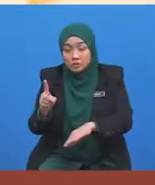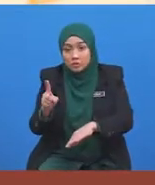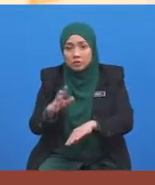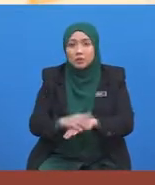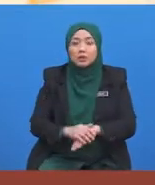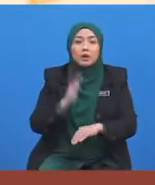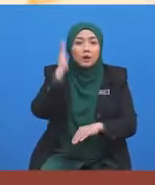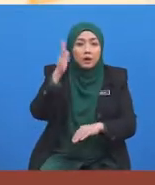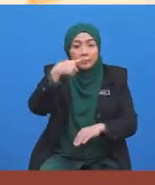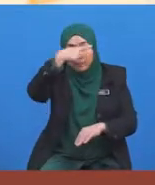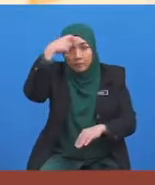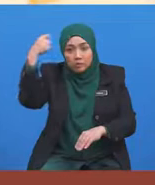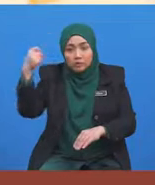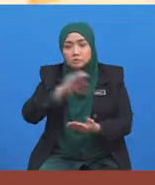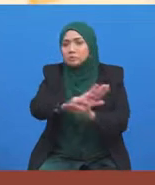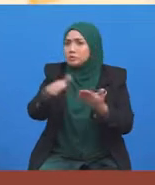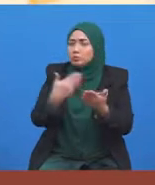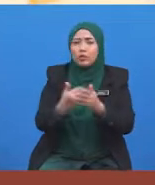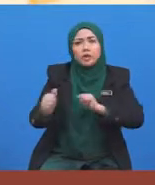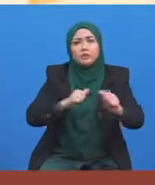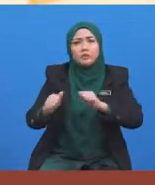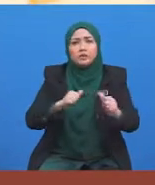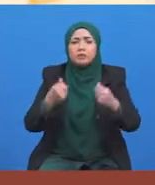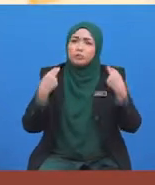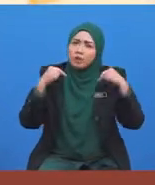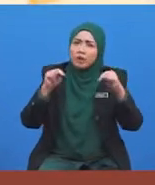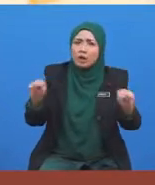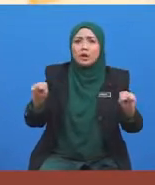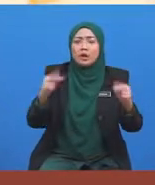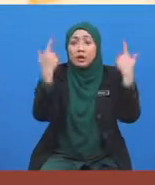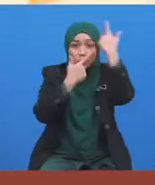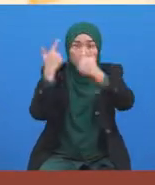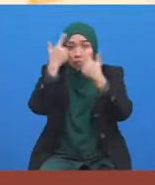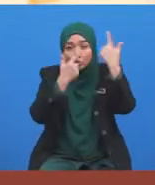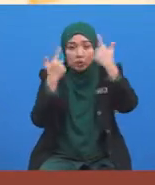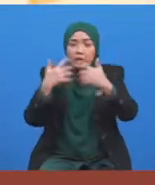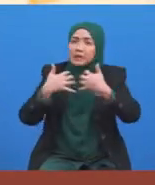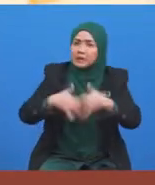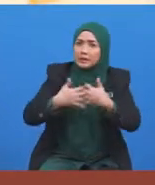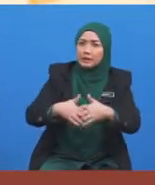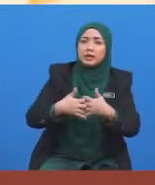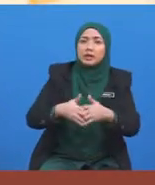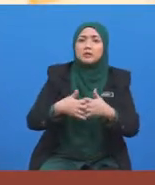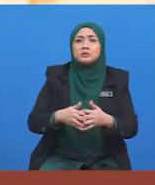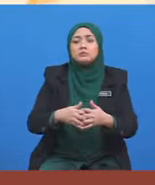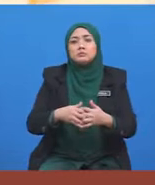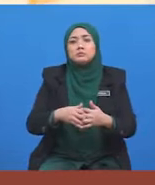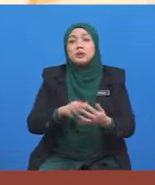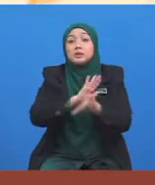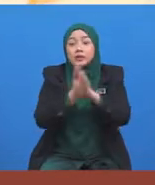perniagaan, perkhidmatan, pelancongan, perindustrian dan lain-lain tergendala.